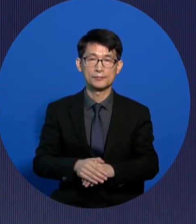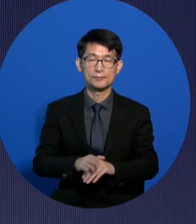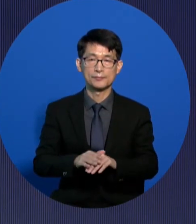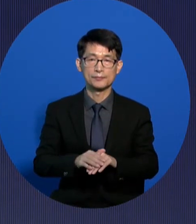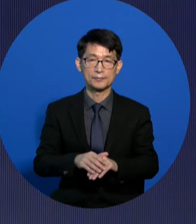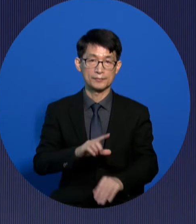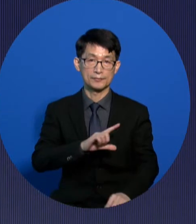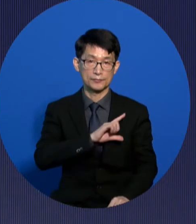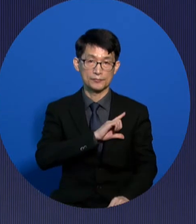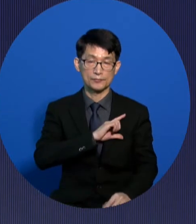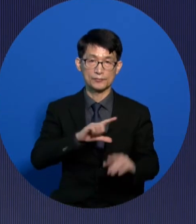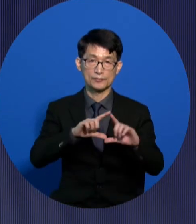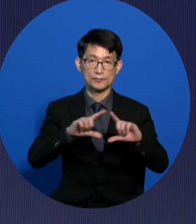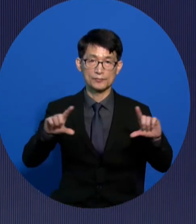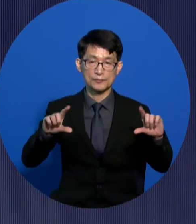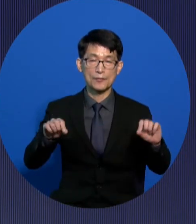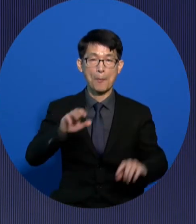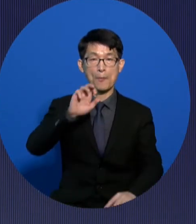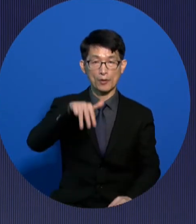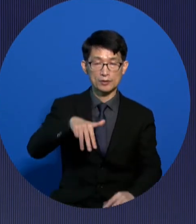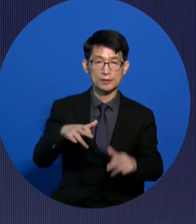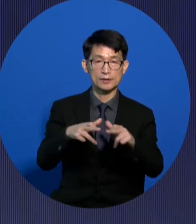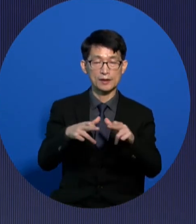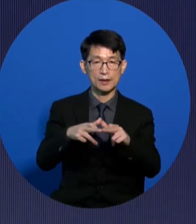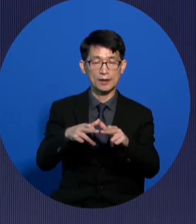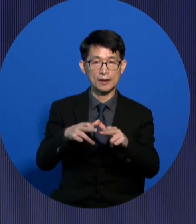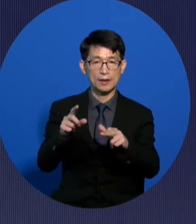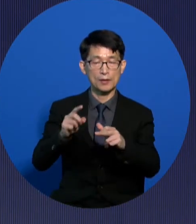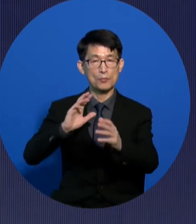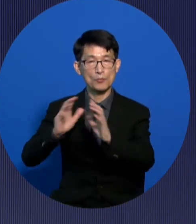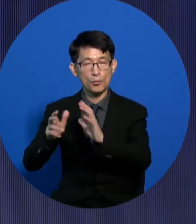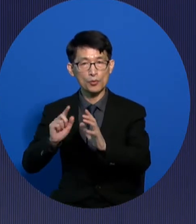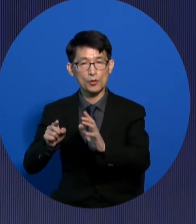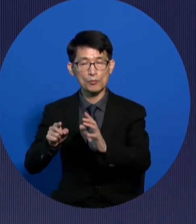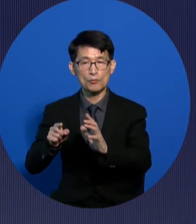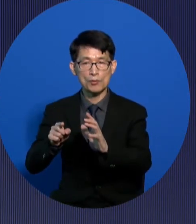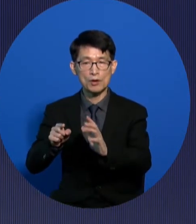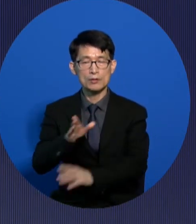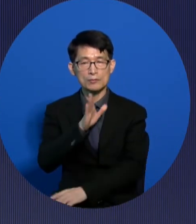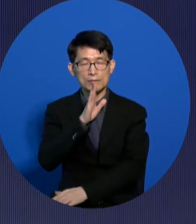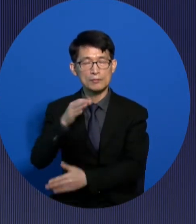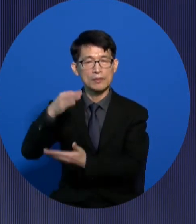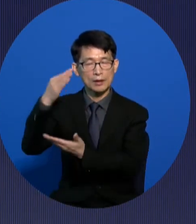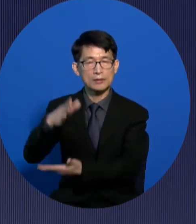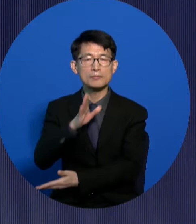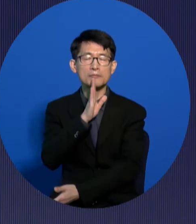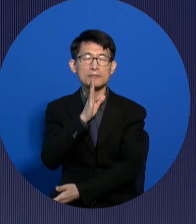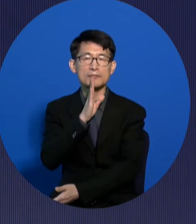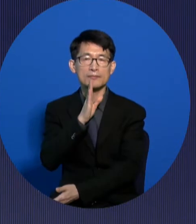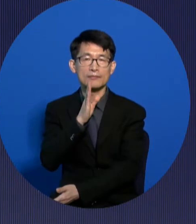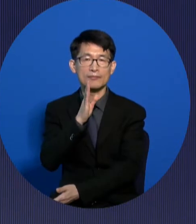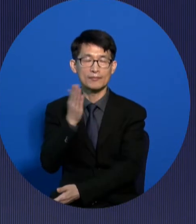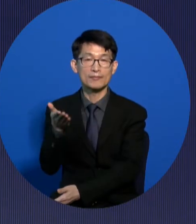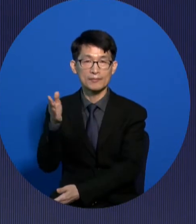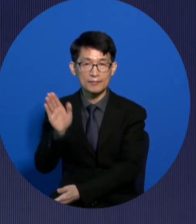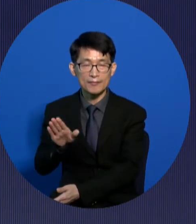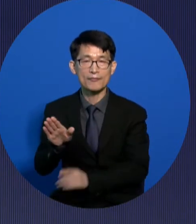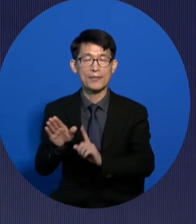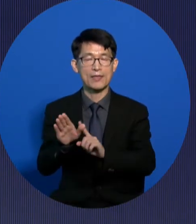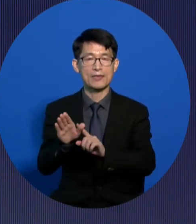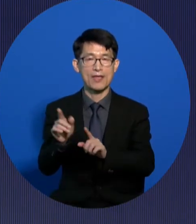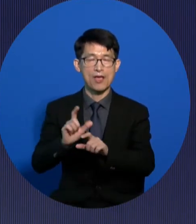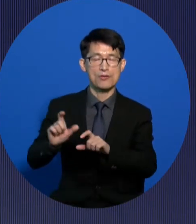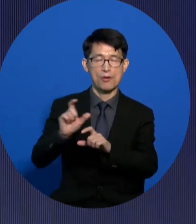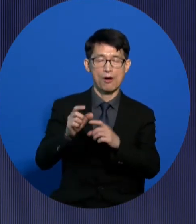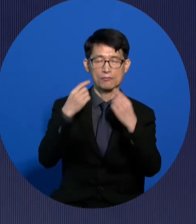있는 가치는 확실히 분명히 좀 해줘야 될 필요가 있겠다. 그래서 그동안 나름대로